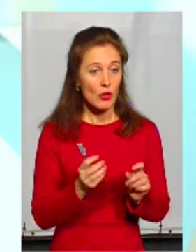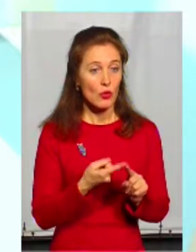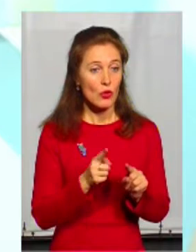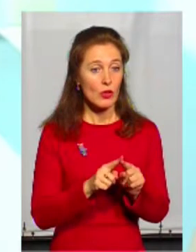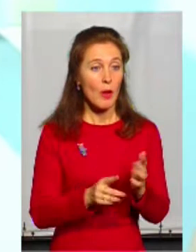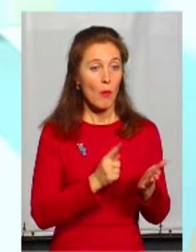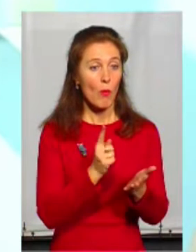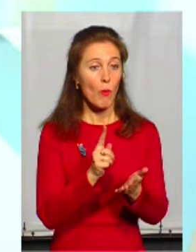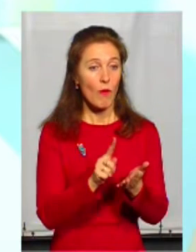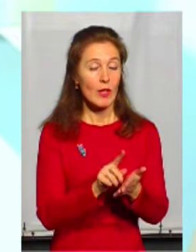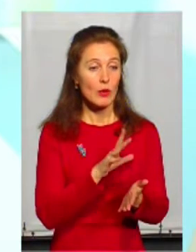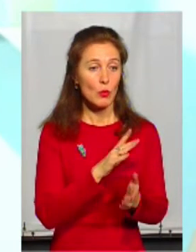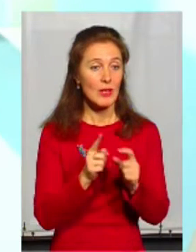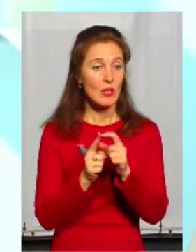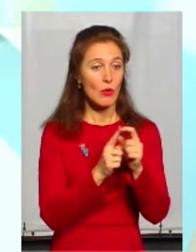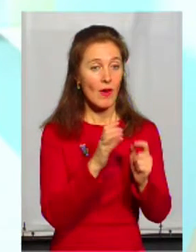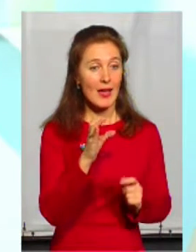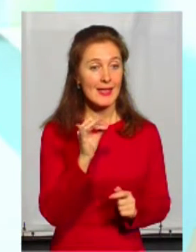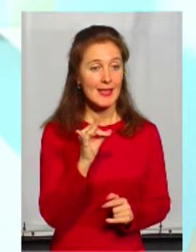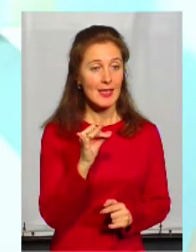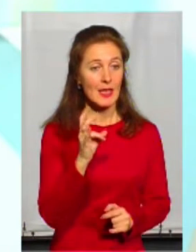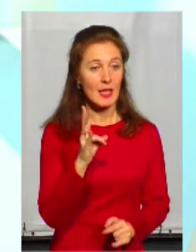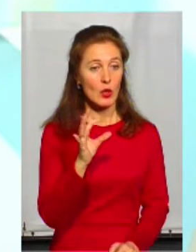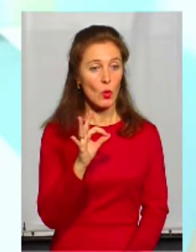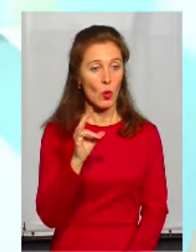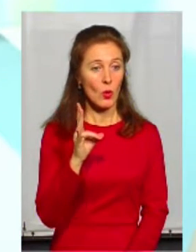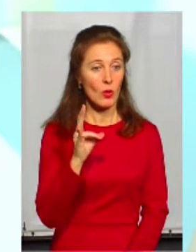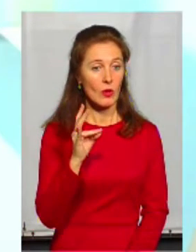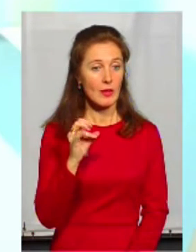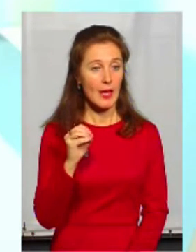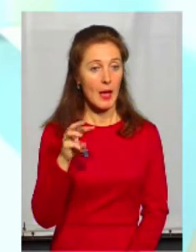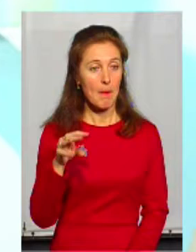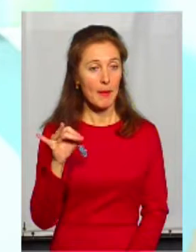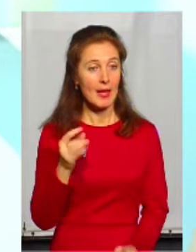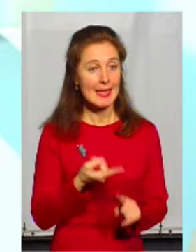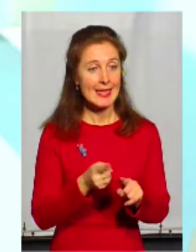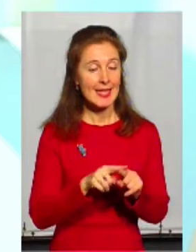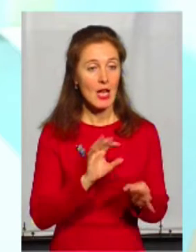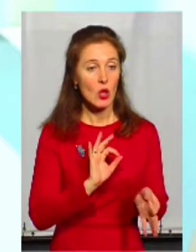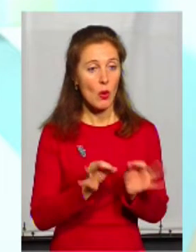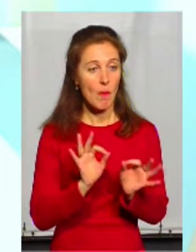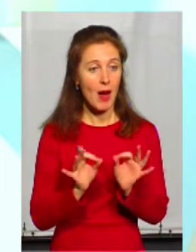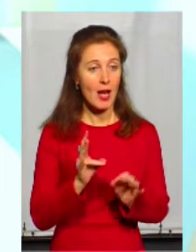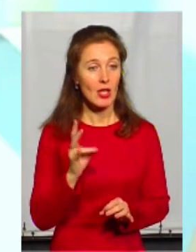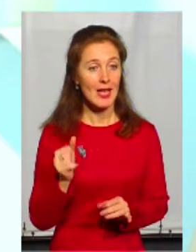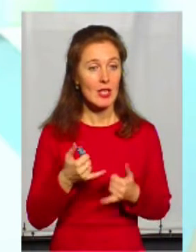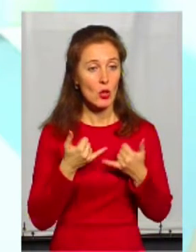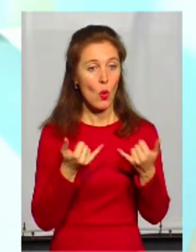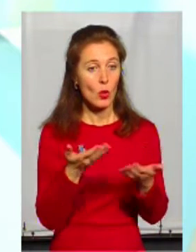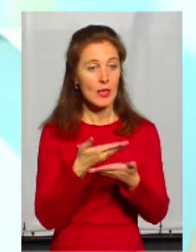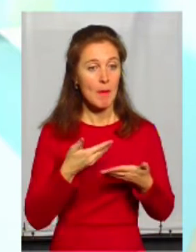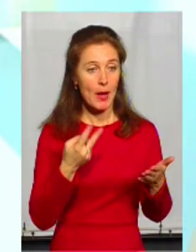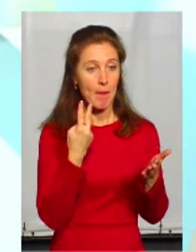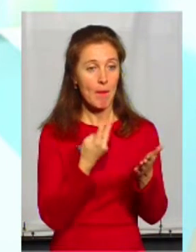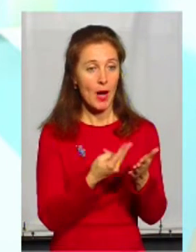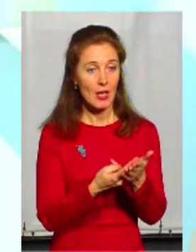і слова-синоніми, так, і слова якісь, які з варіативним значенням. І це нормально. Тому що на сьогодні ми бачимо, ми